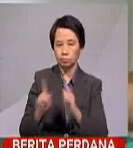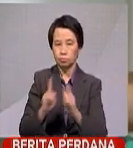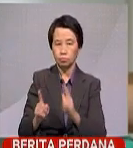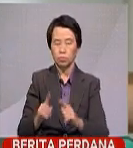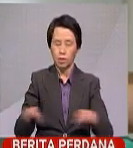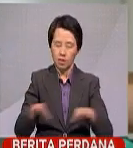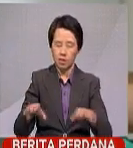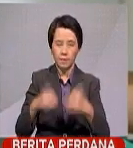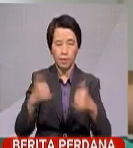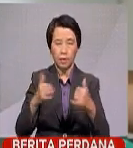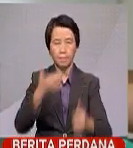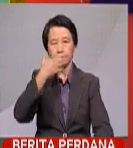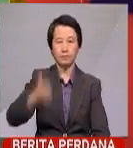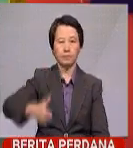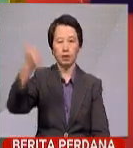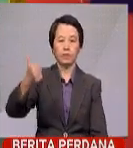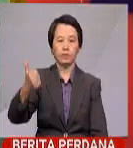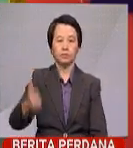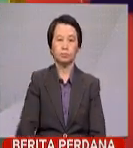best.